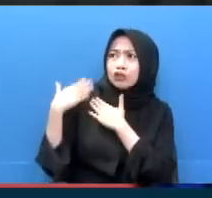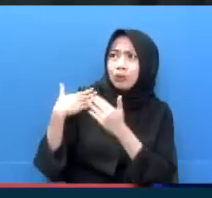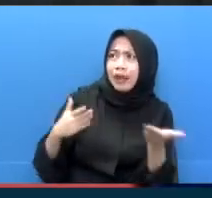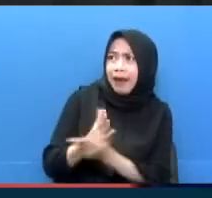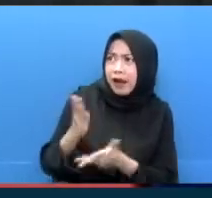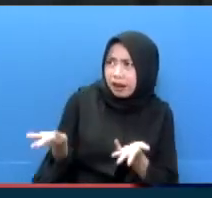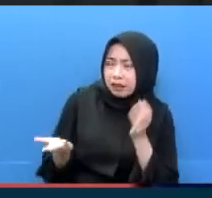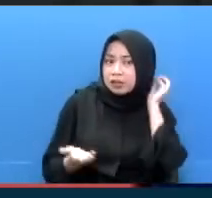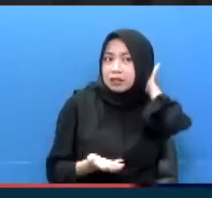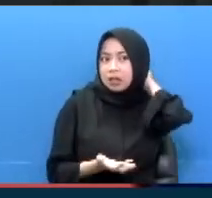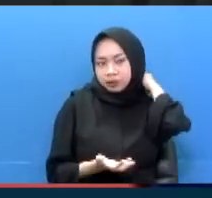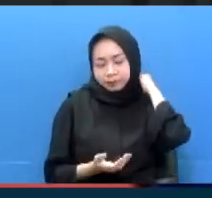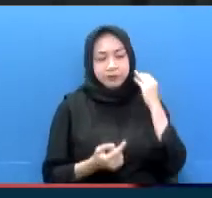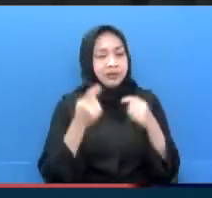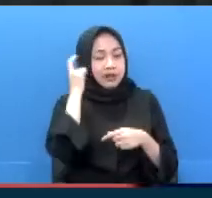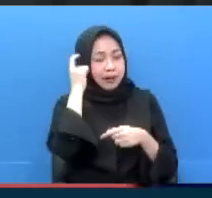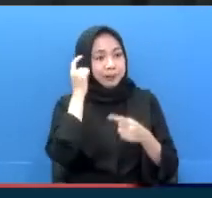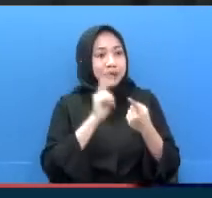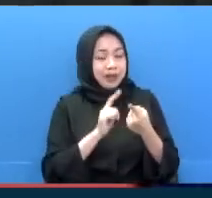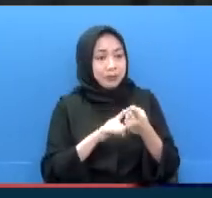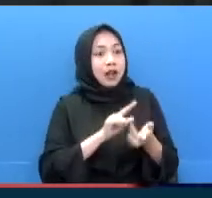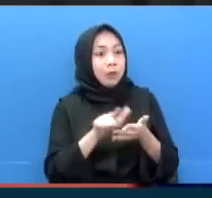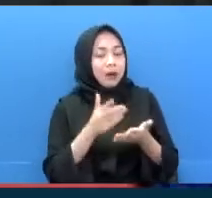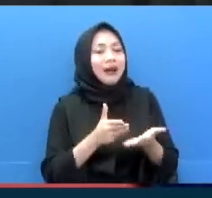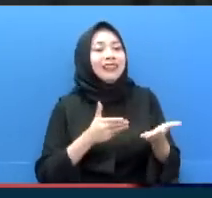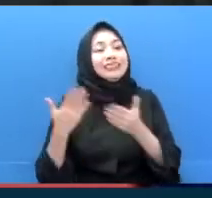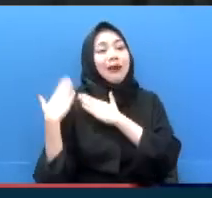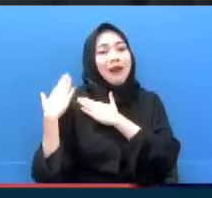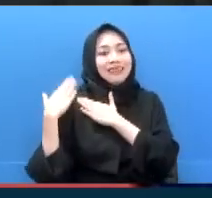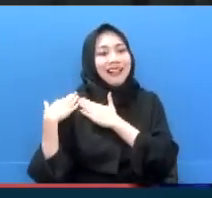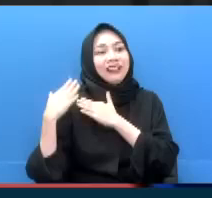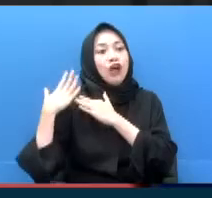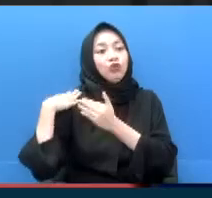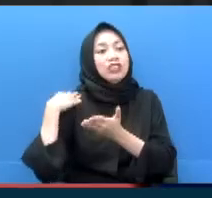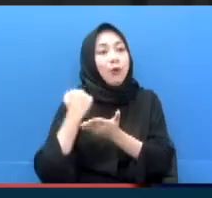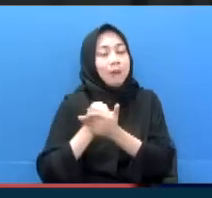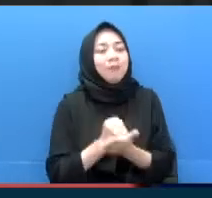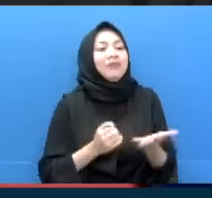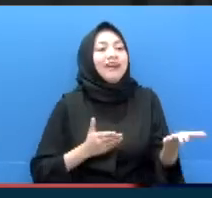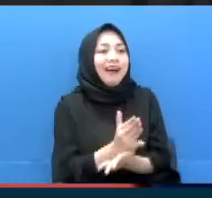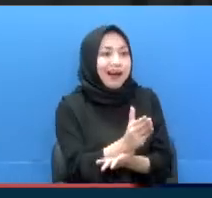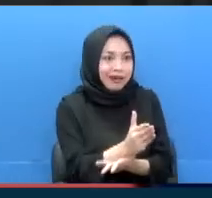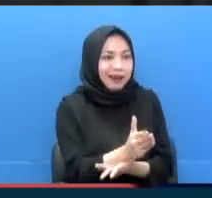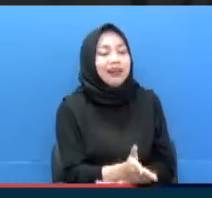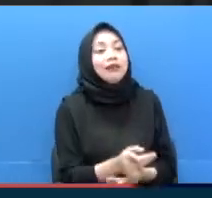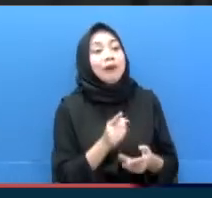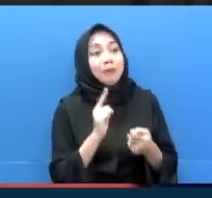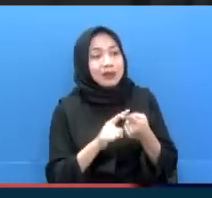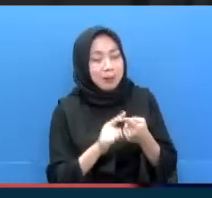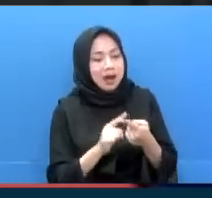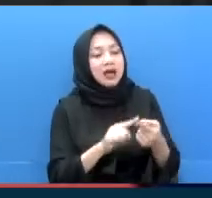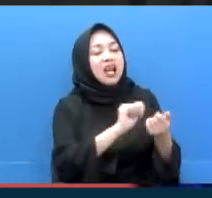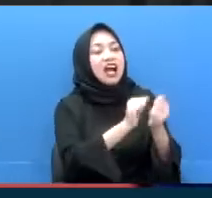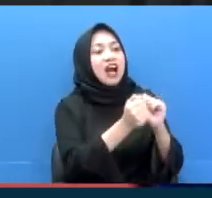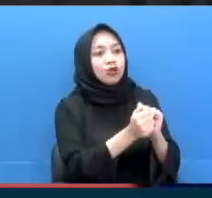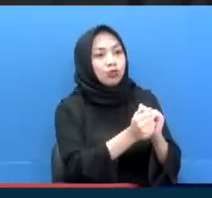adalah penyalahgunakanenang wujudnya apa dugaan merekayasa terjadinya